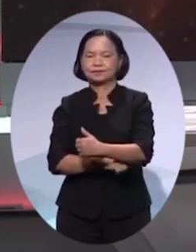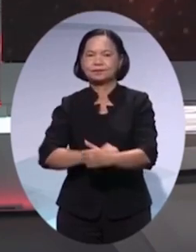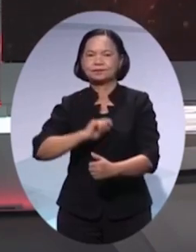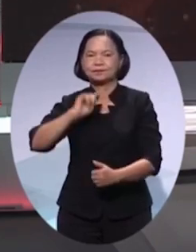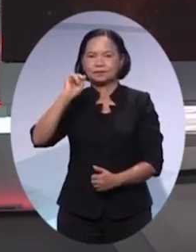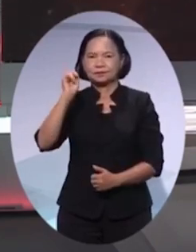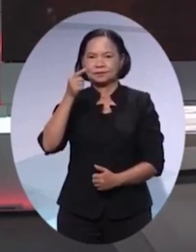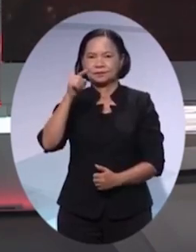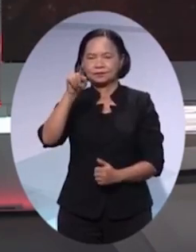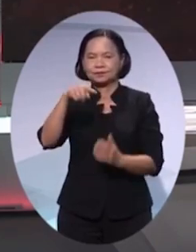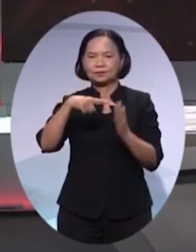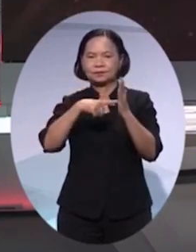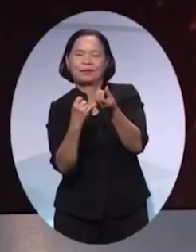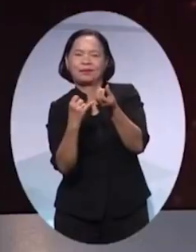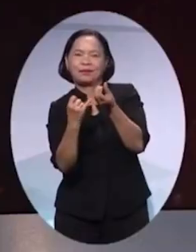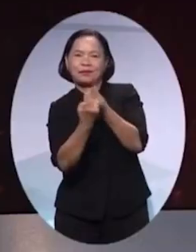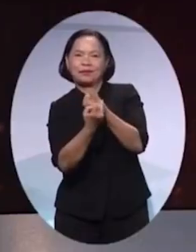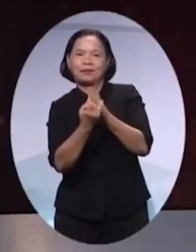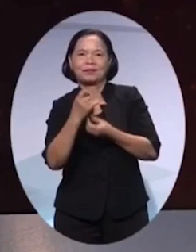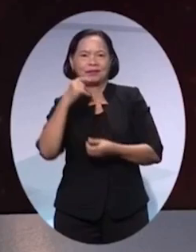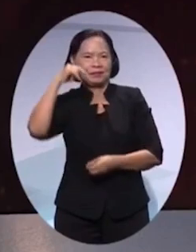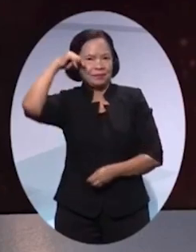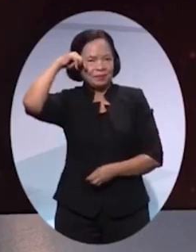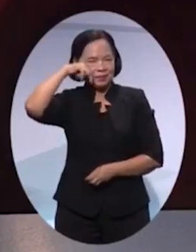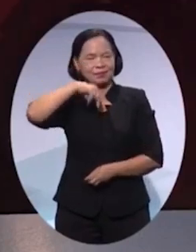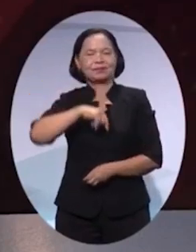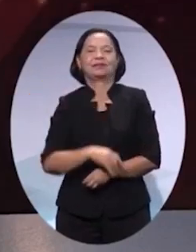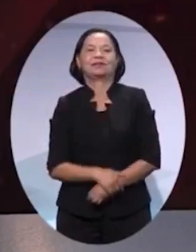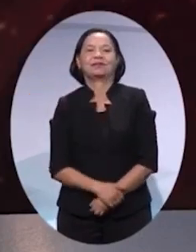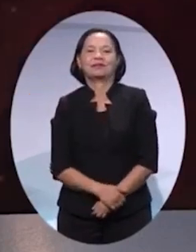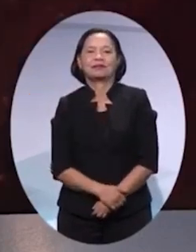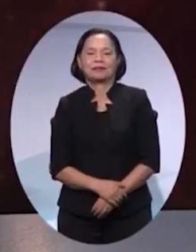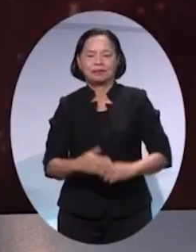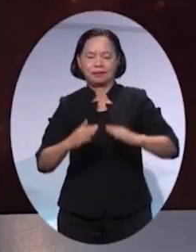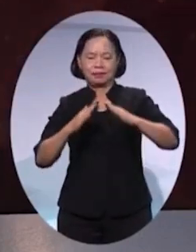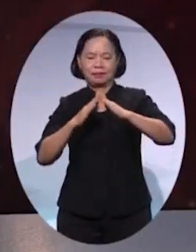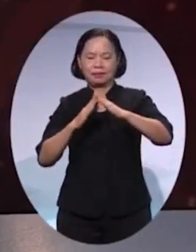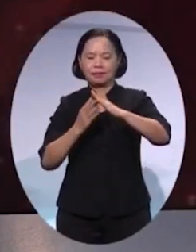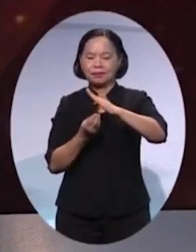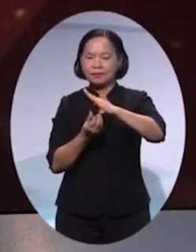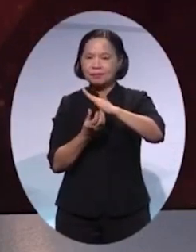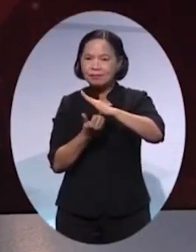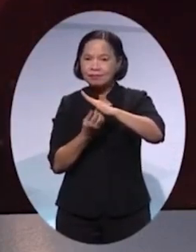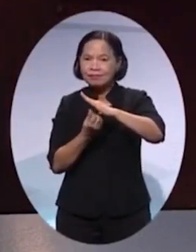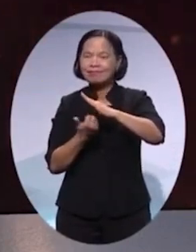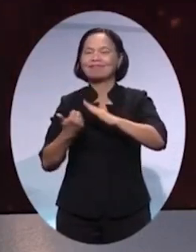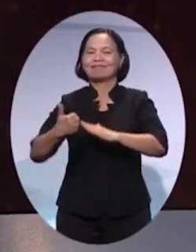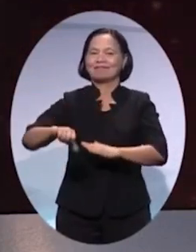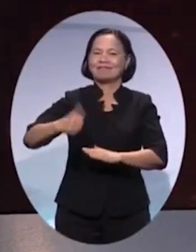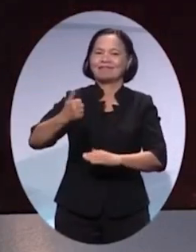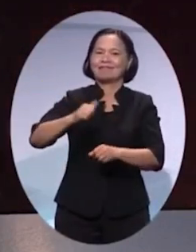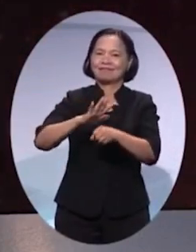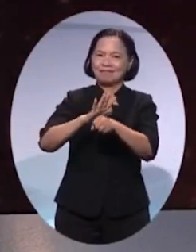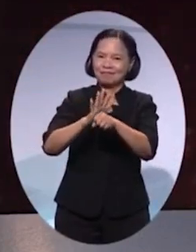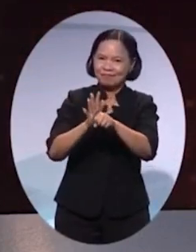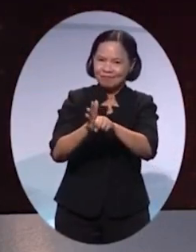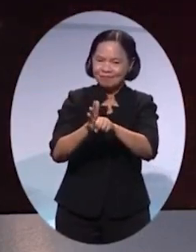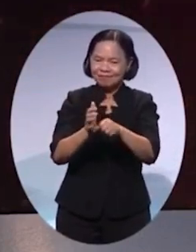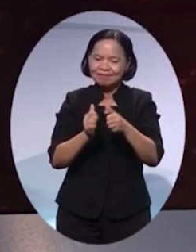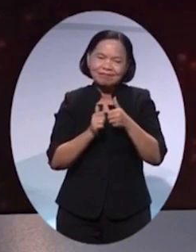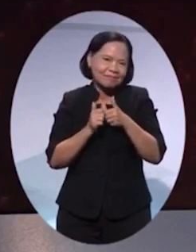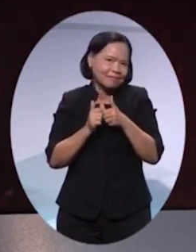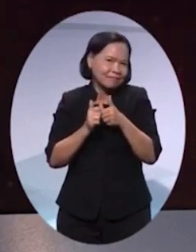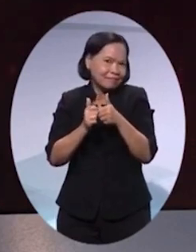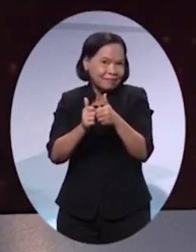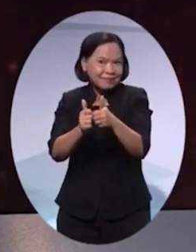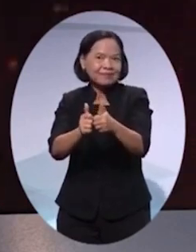sẽ có những nội dung sau. Thời gian qua, ngành ngân hàng đã có những đánh giá tác động tiêu cực của dịch bệnh, bám sát chỉ đạo của Chính